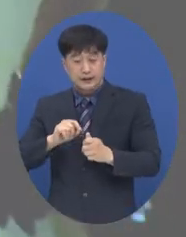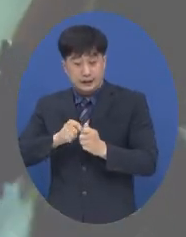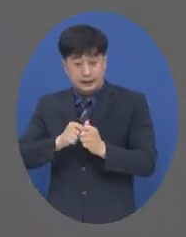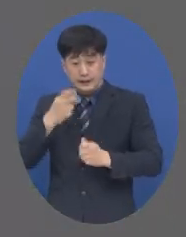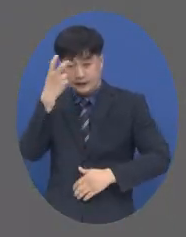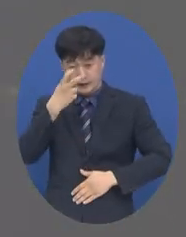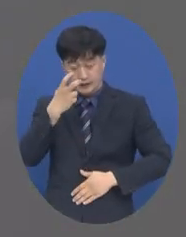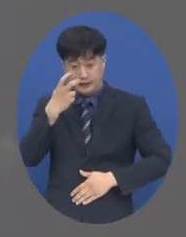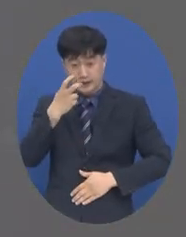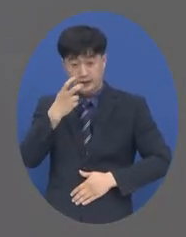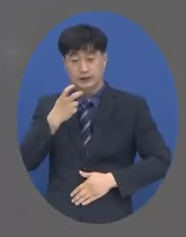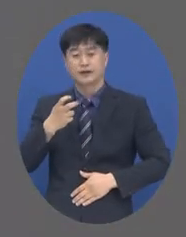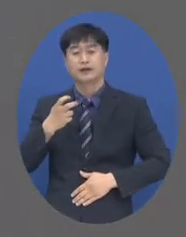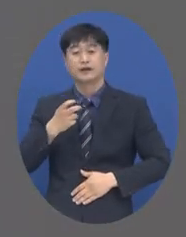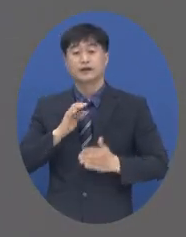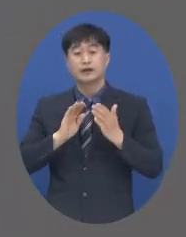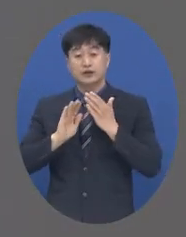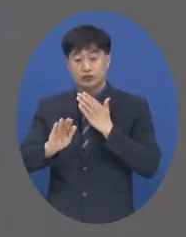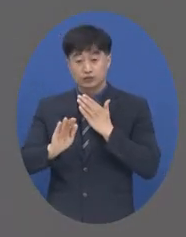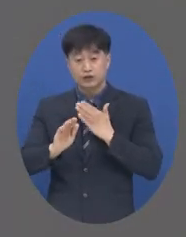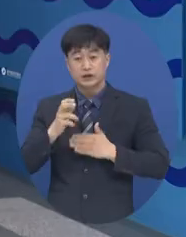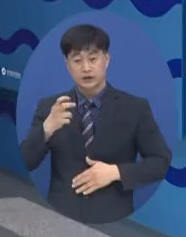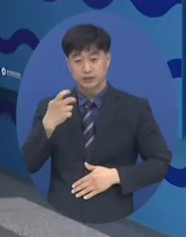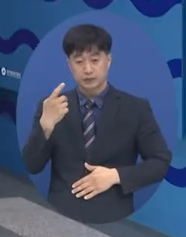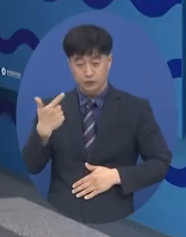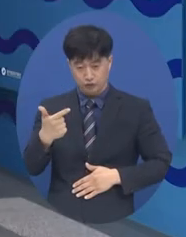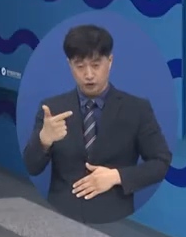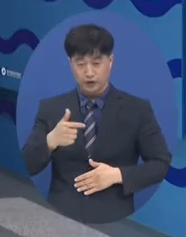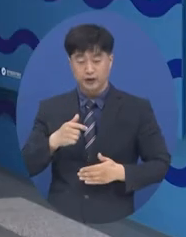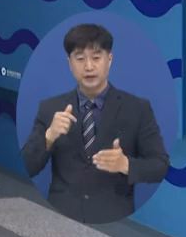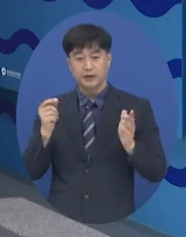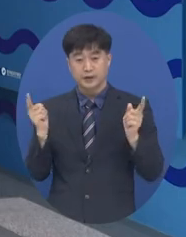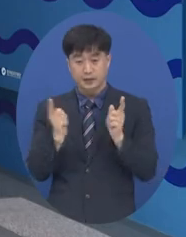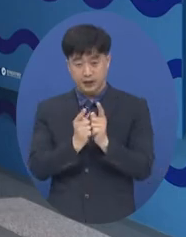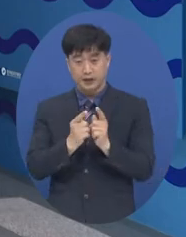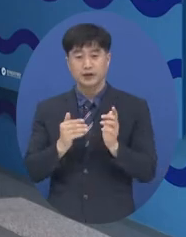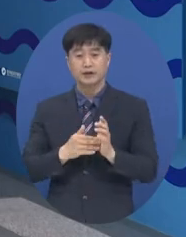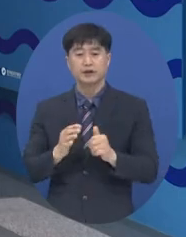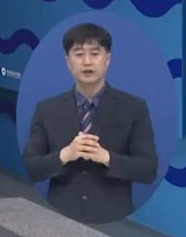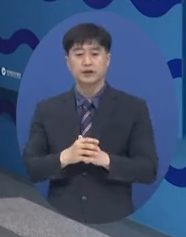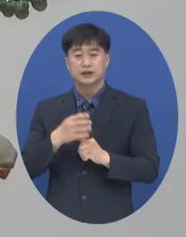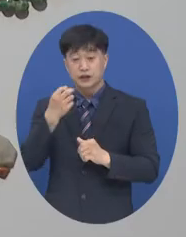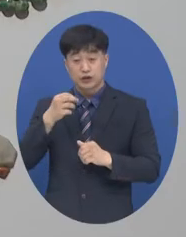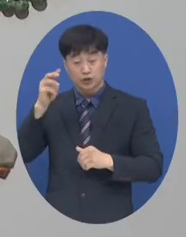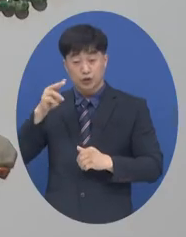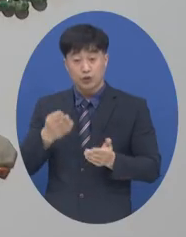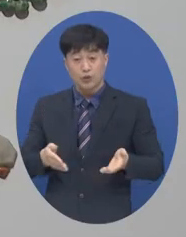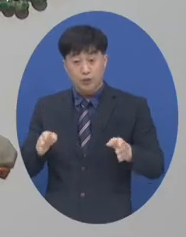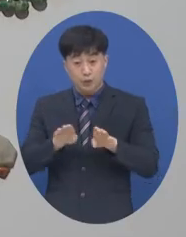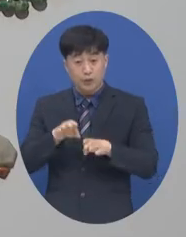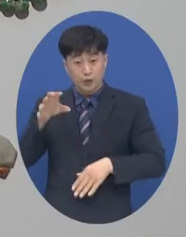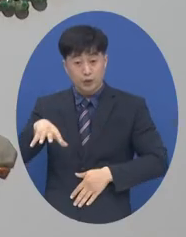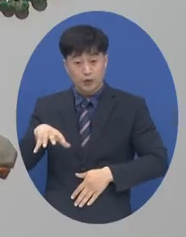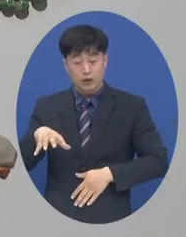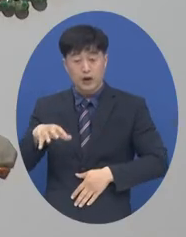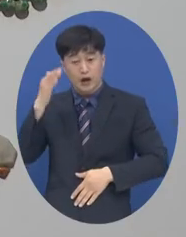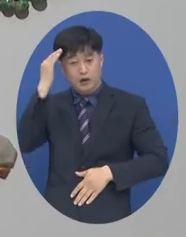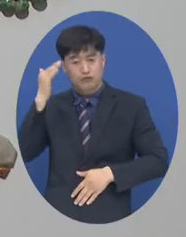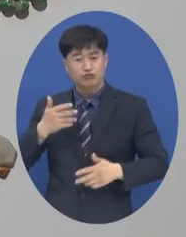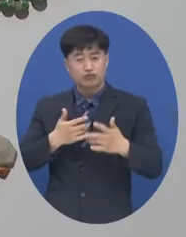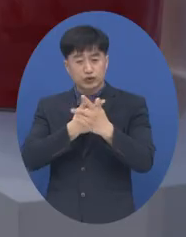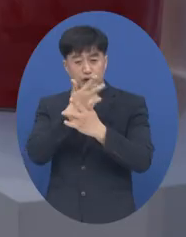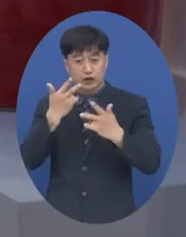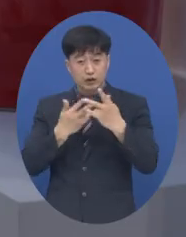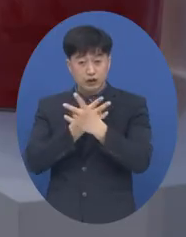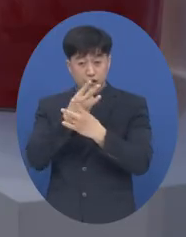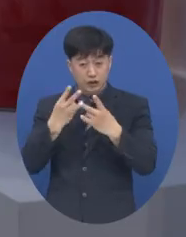통과한 일은 6점을 만나볼 수 있습니다 2000 경기 도자 미술관 에서는 한국과 네덜란드의 수교 60주년을 기념한